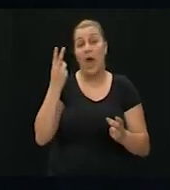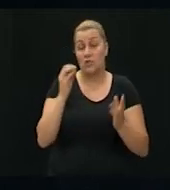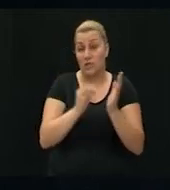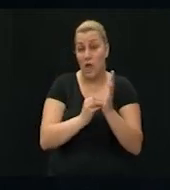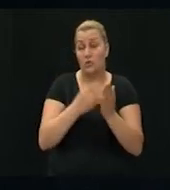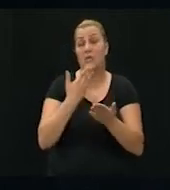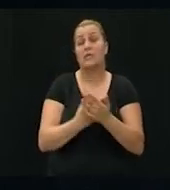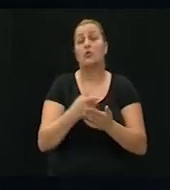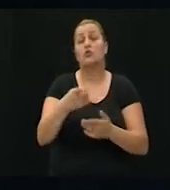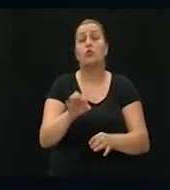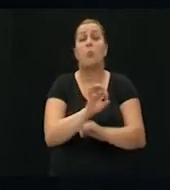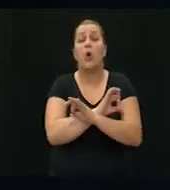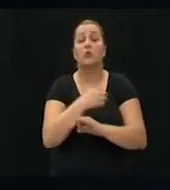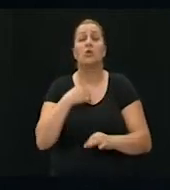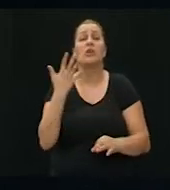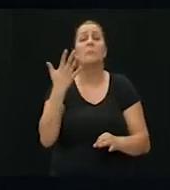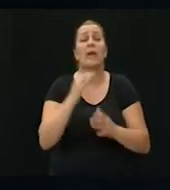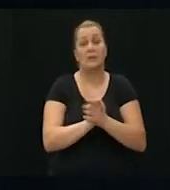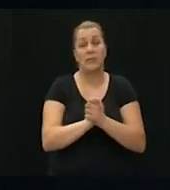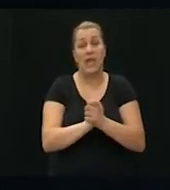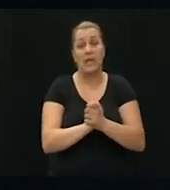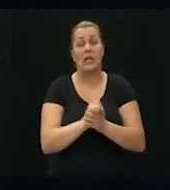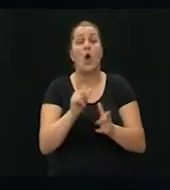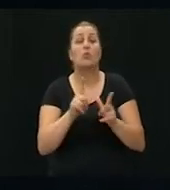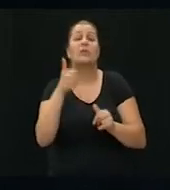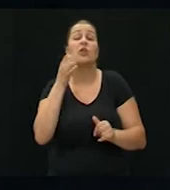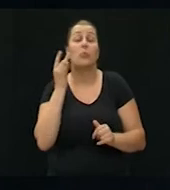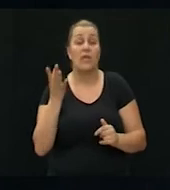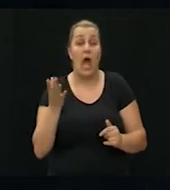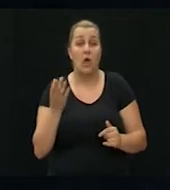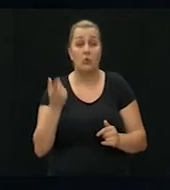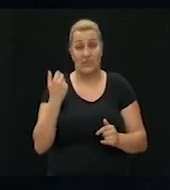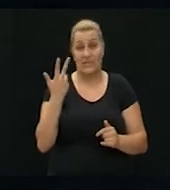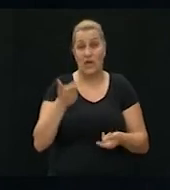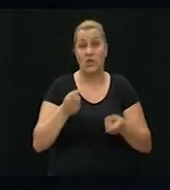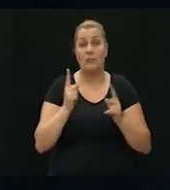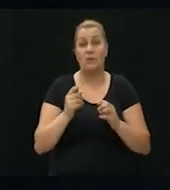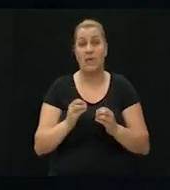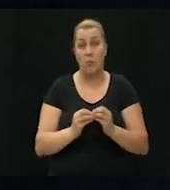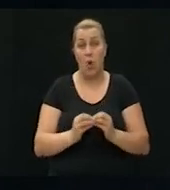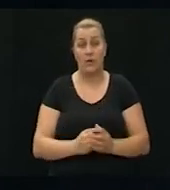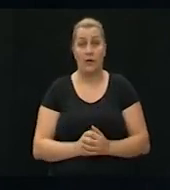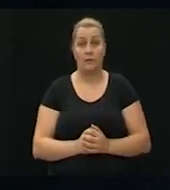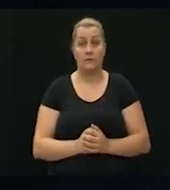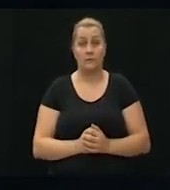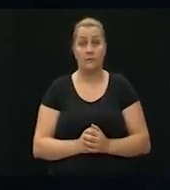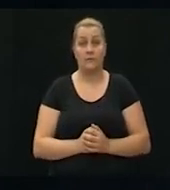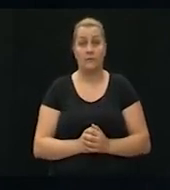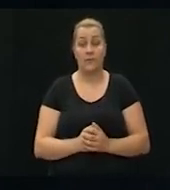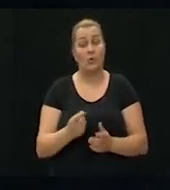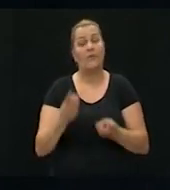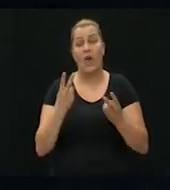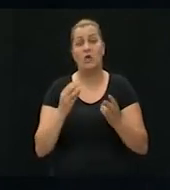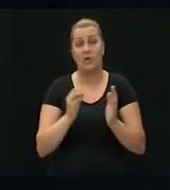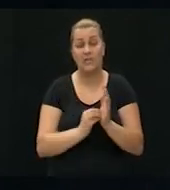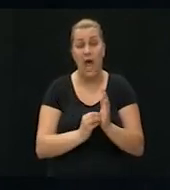što su tu poginuli naših 5 prijatelja u jednome danu iz 3. Imotske bojne u obrani grada Zadra. Vrlo